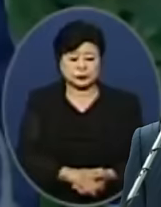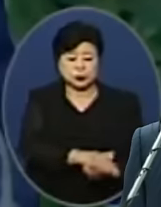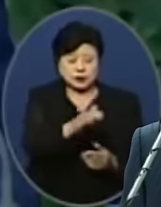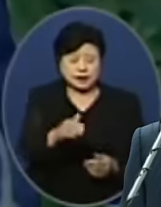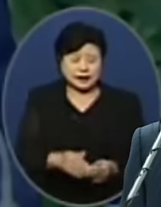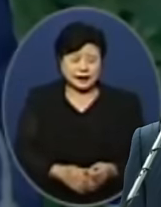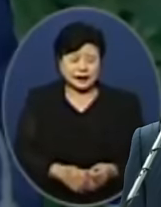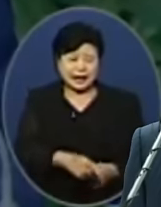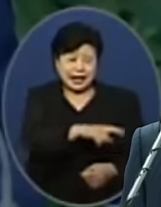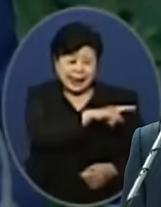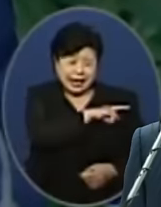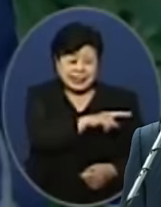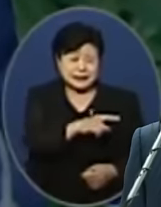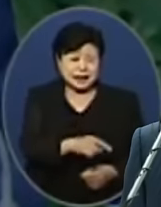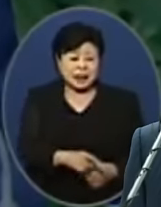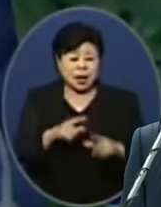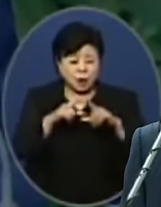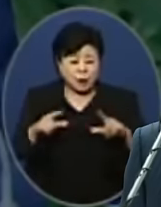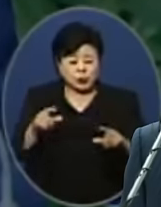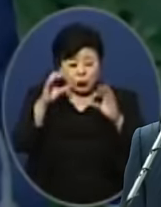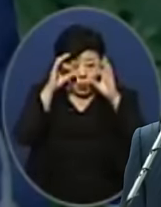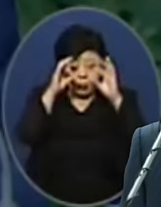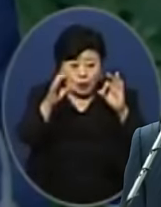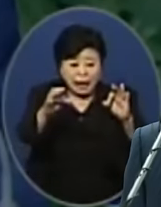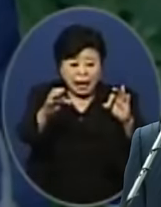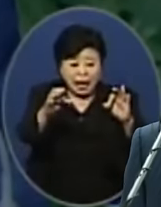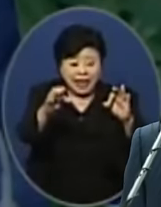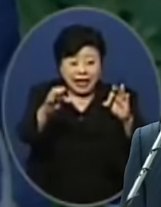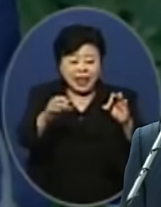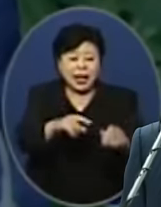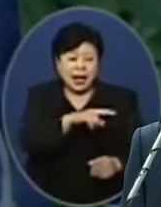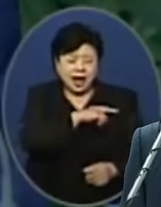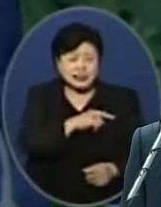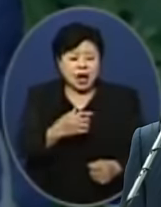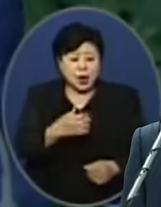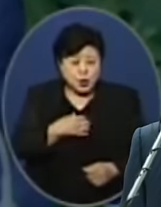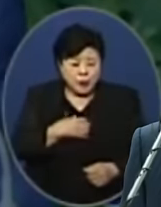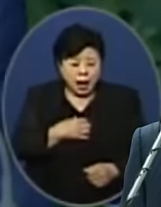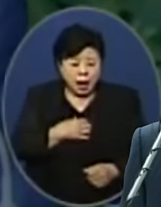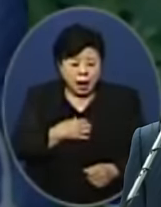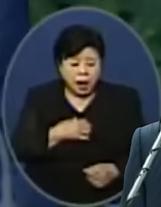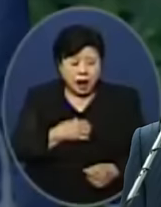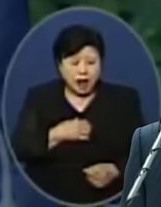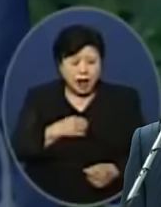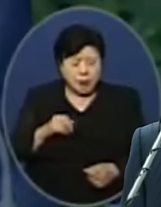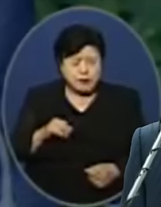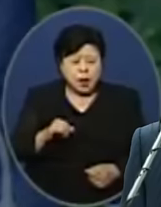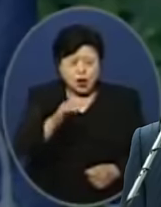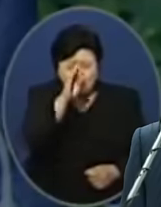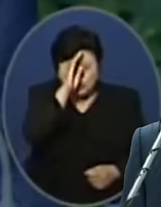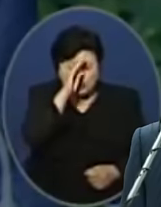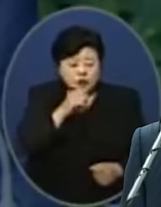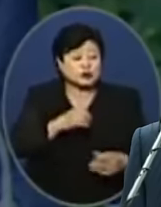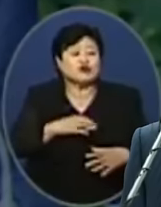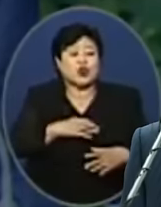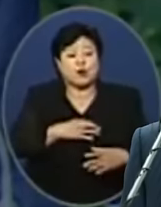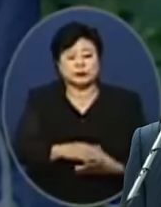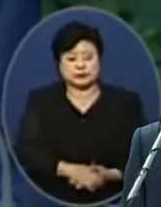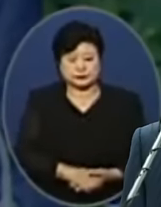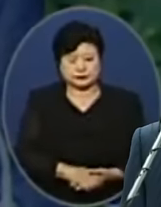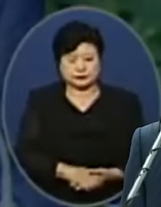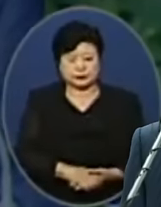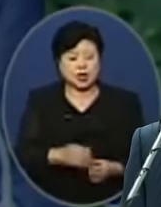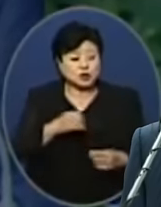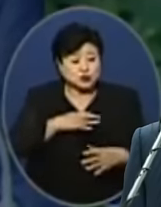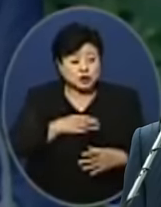우리에게 가장 평범하게 보입니다. 가장 위험한 병균은 두려움인 것입니다.